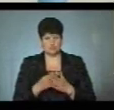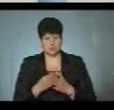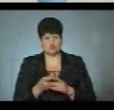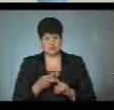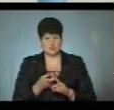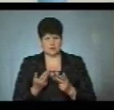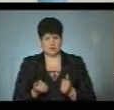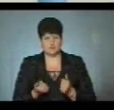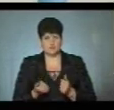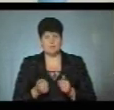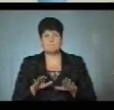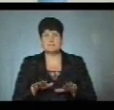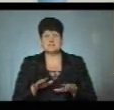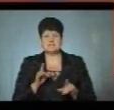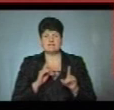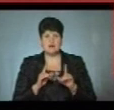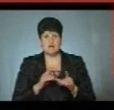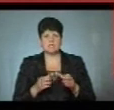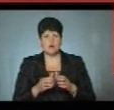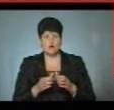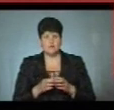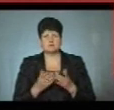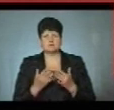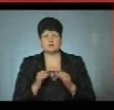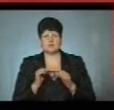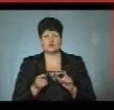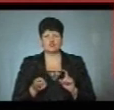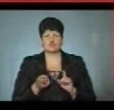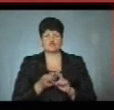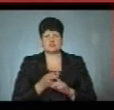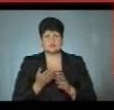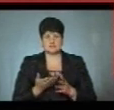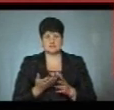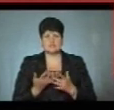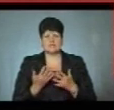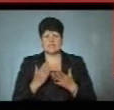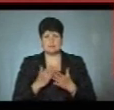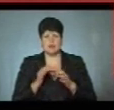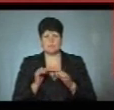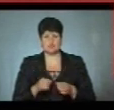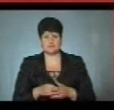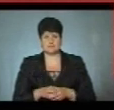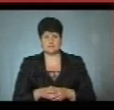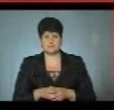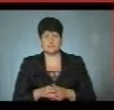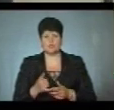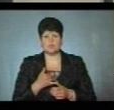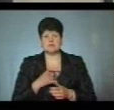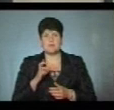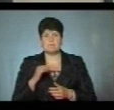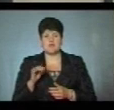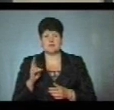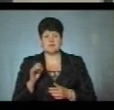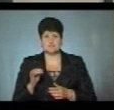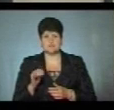Так. Місцева рада, громада, наскільки може долучитися? Скільки має можливість? От, наприклад, у нас Байковецька громада